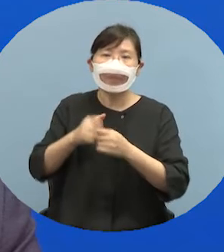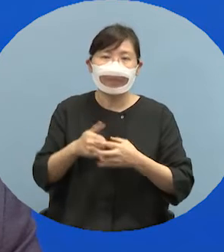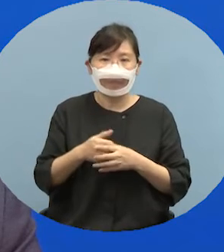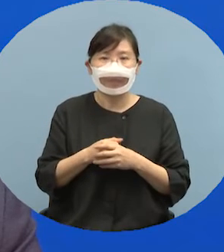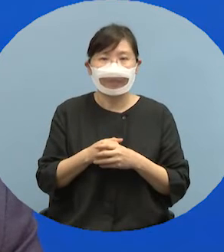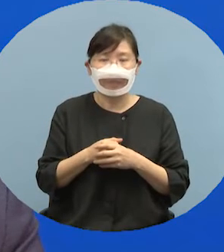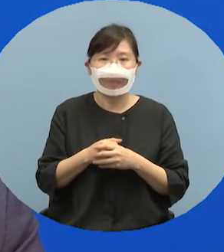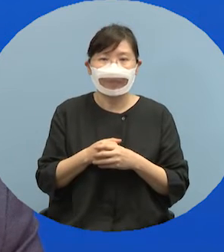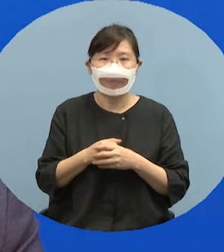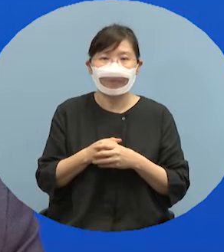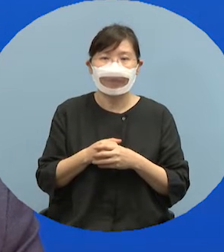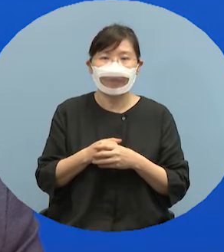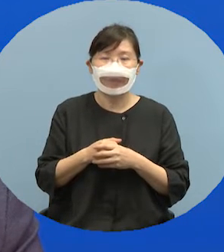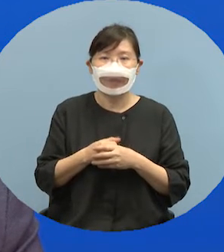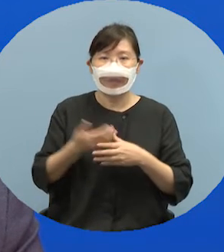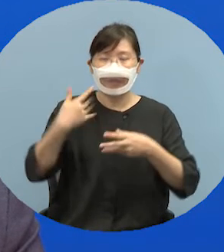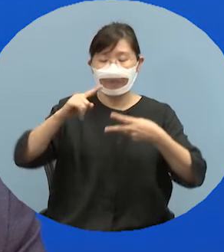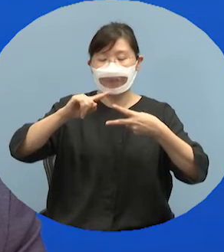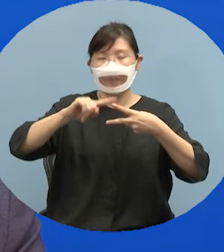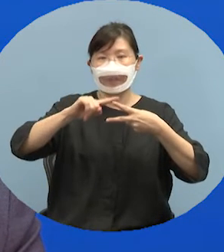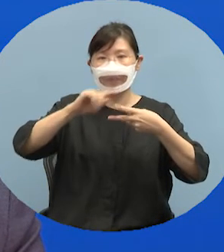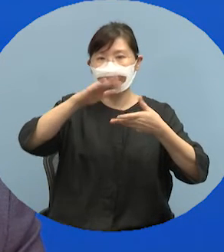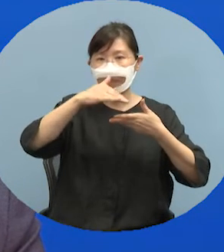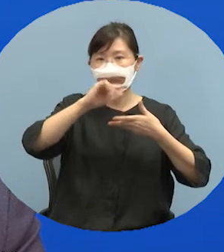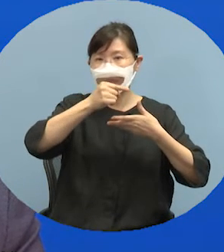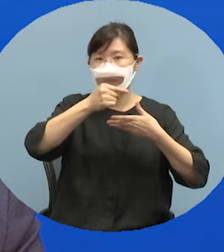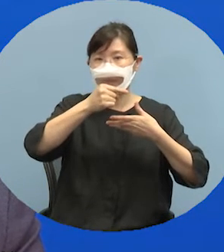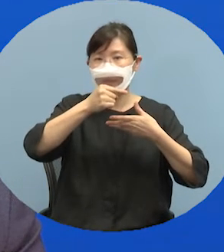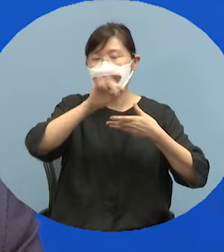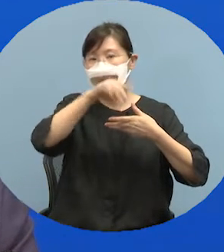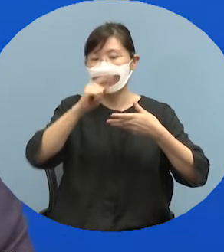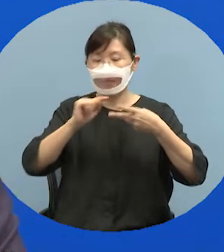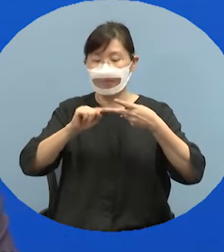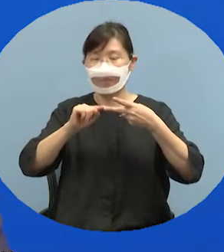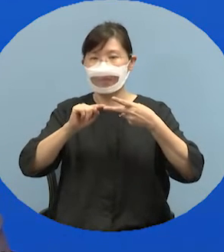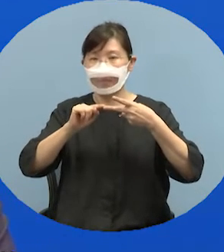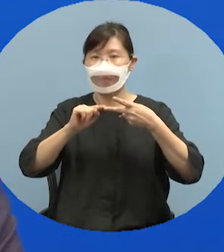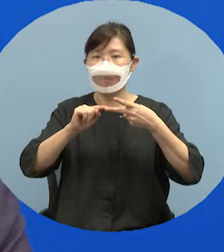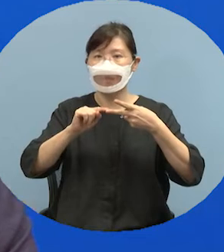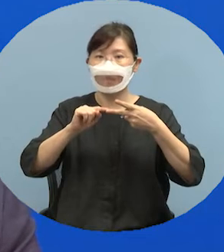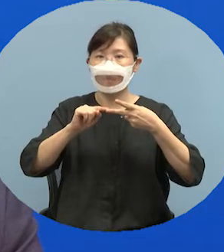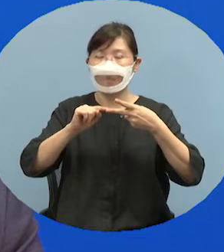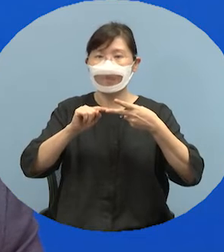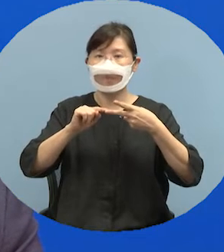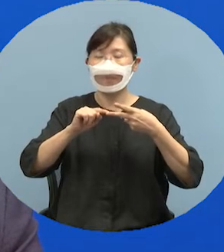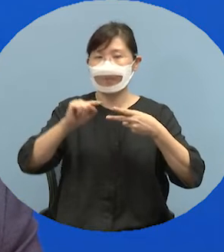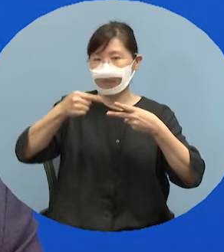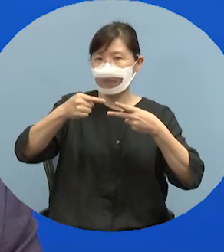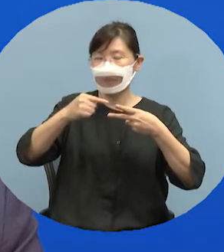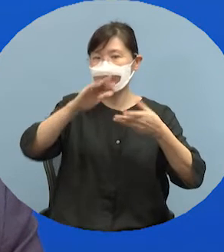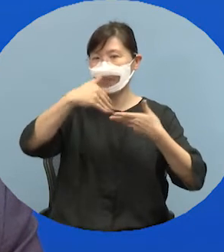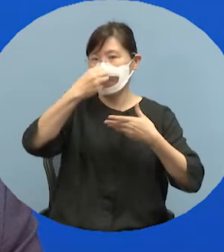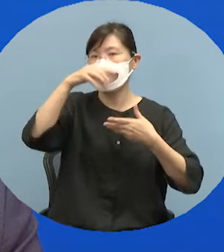稍後時間咧，第一批次嘅屬於係輝瑞嘅口服藥物咧，將會係運抵香